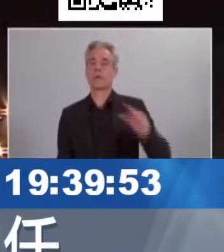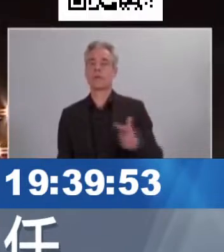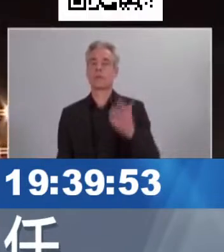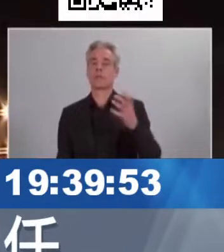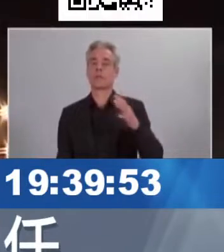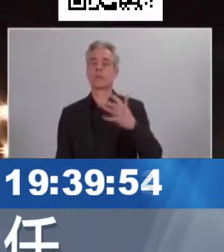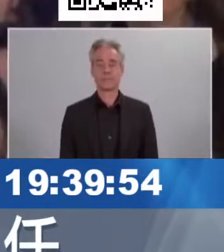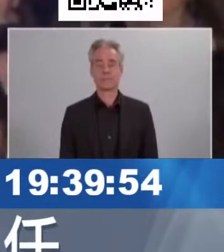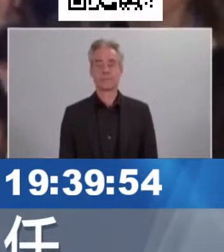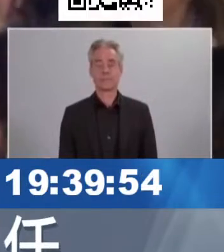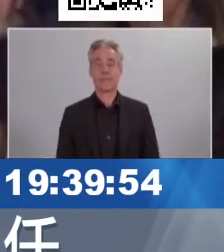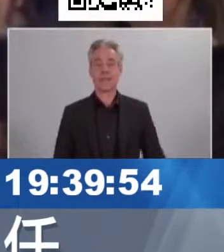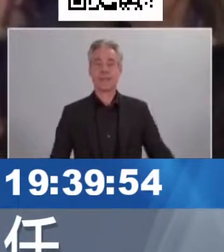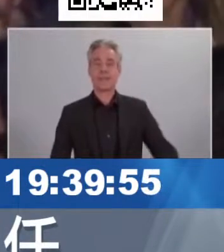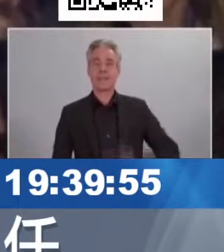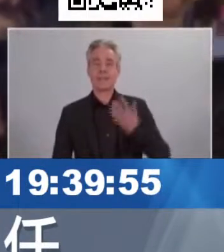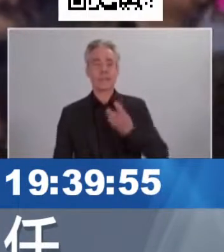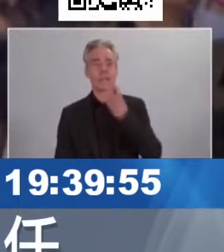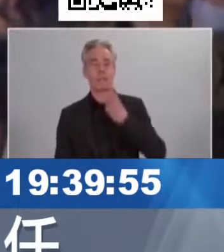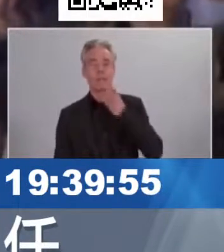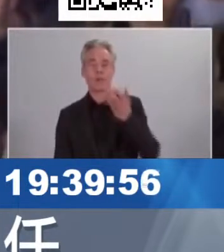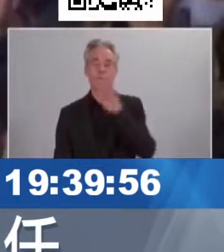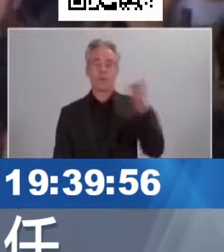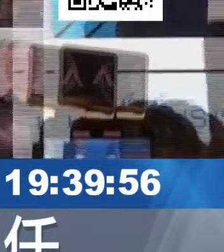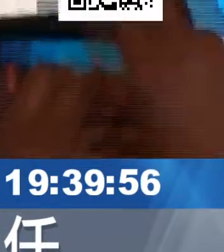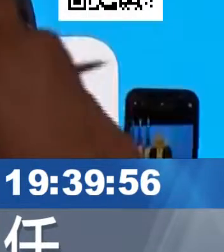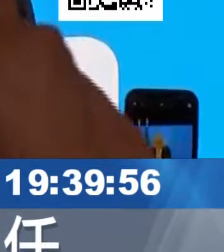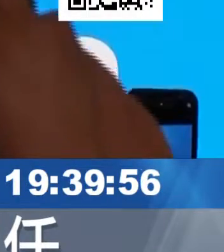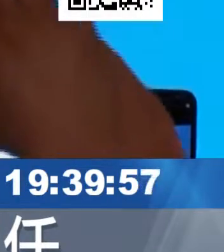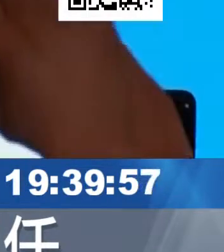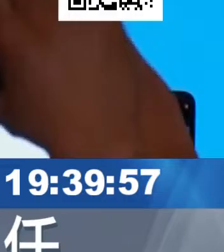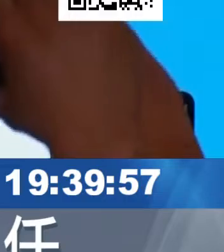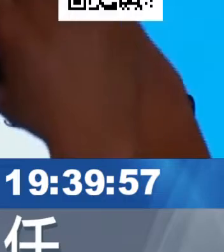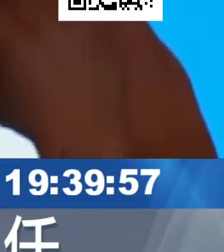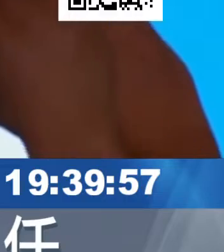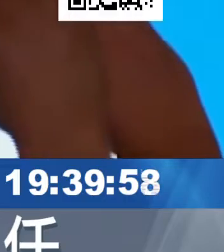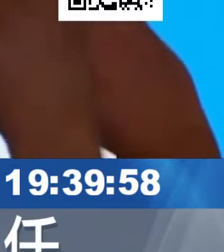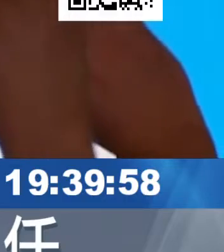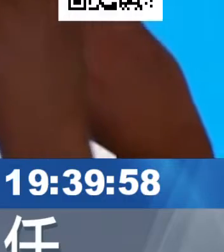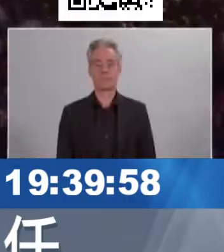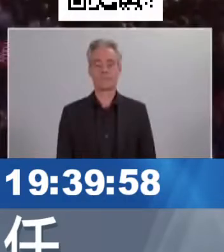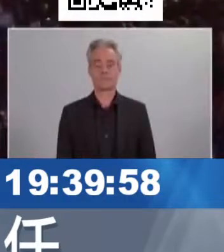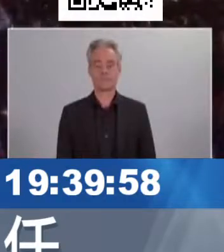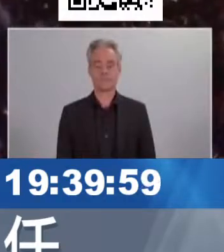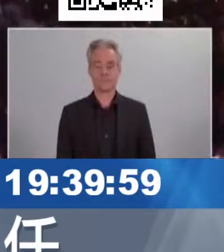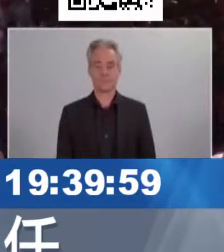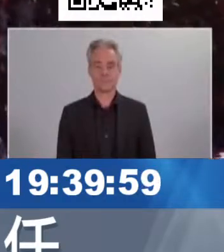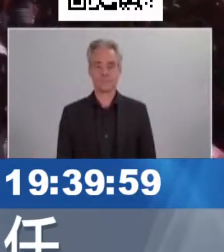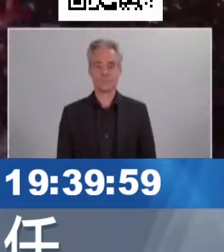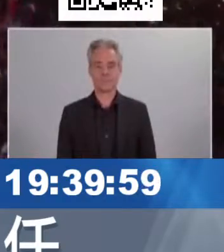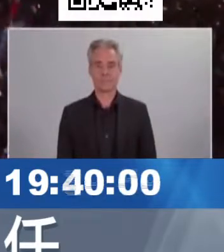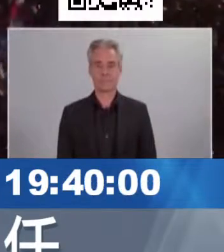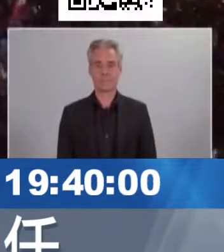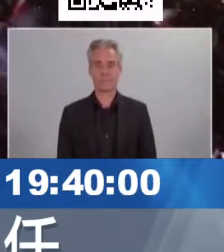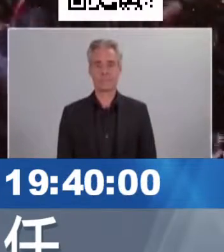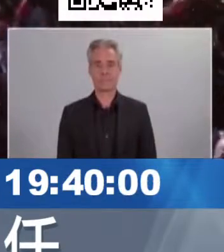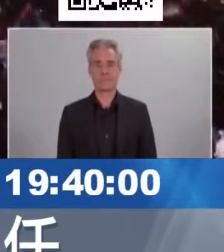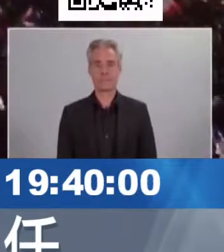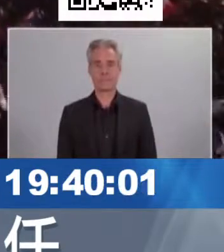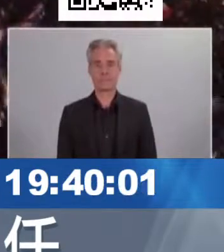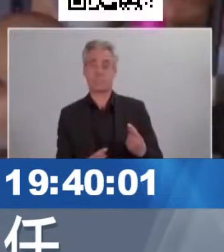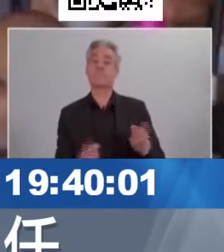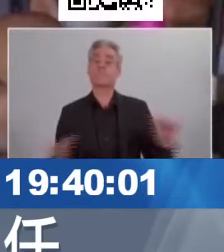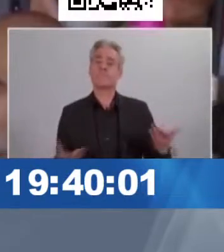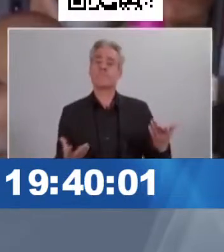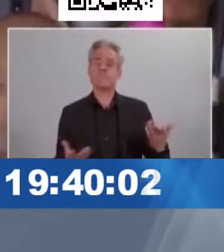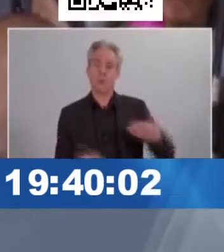国总统大选结果出炉，马克宏二度击败极右派领袖雷鹏，成为法国二十年来首位连任的总统。